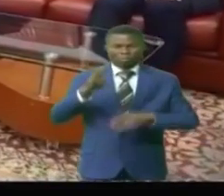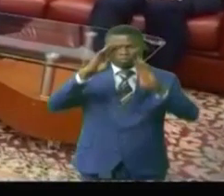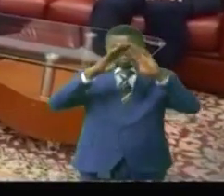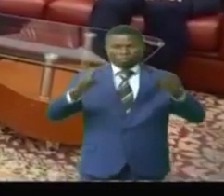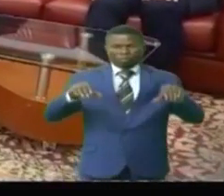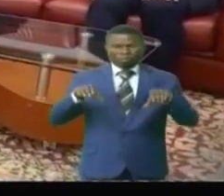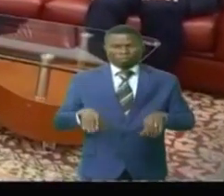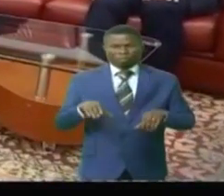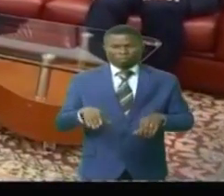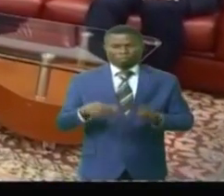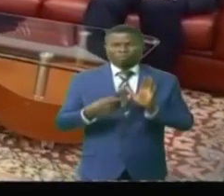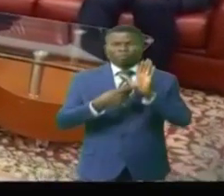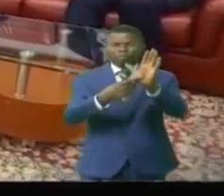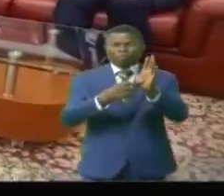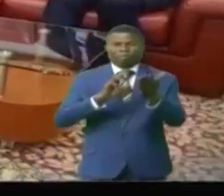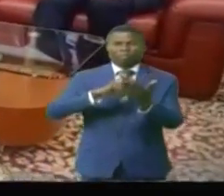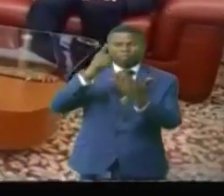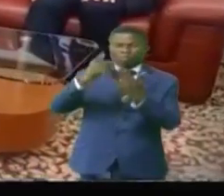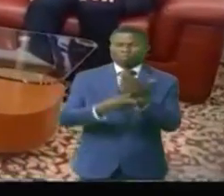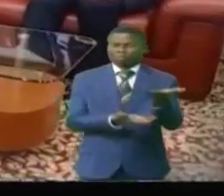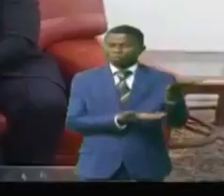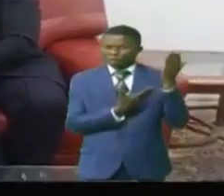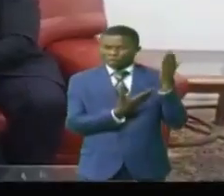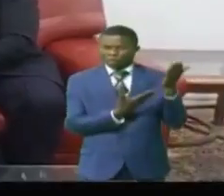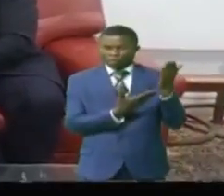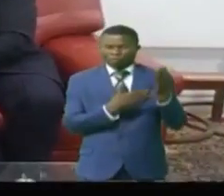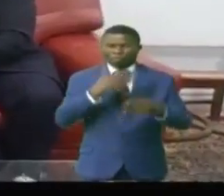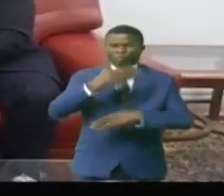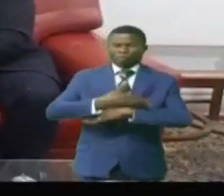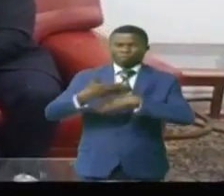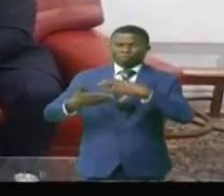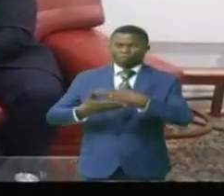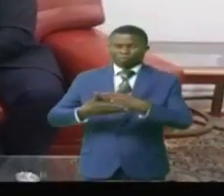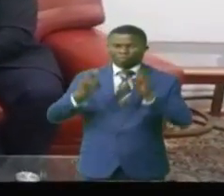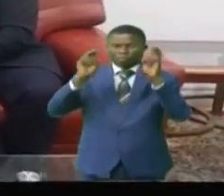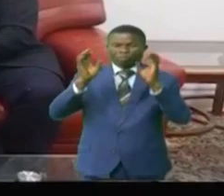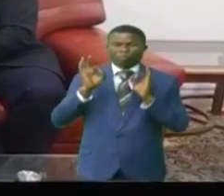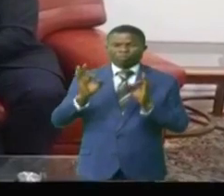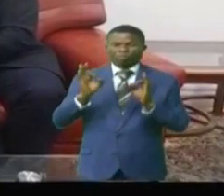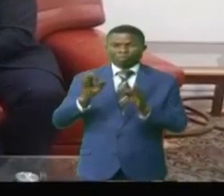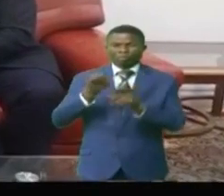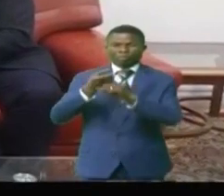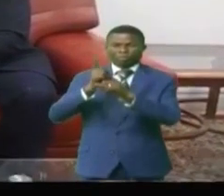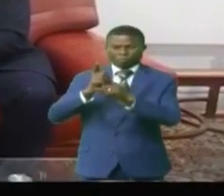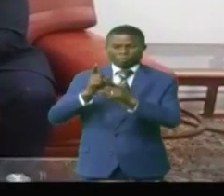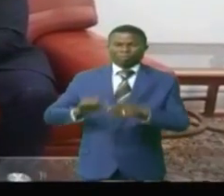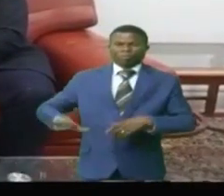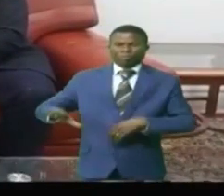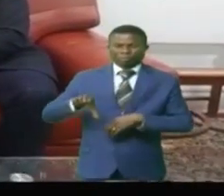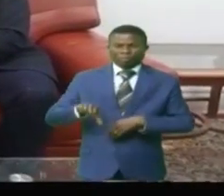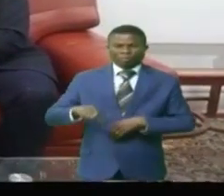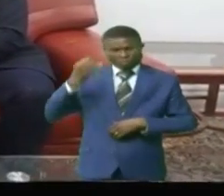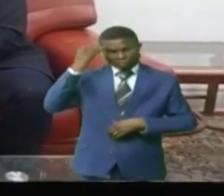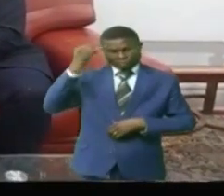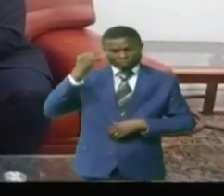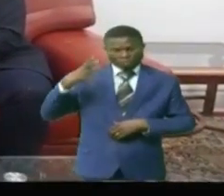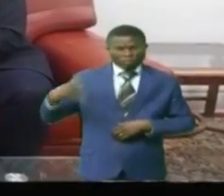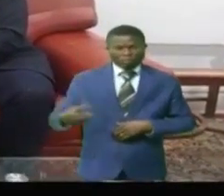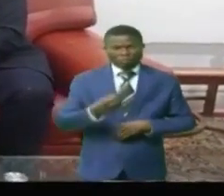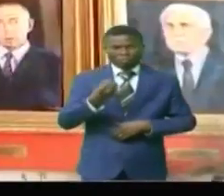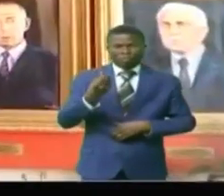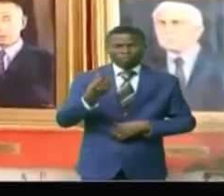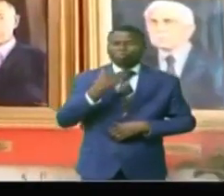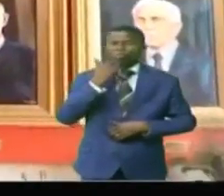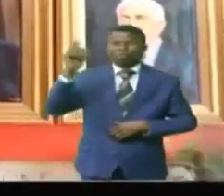RDC, de présenter des projets ambitieux des constructions des nouvelles villes initiées par son pays, dans les soucis d'arracher plus de